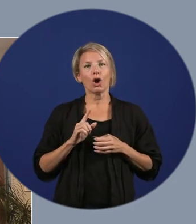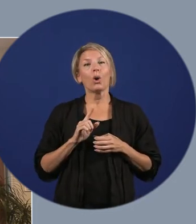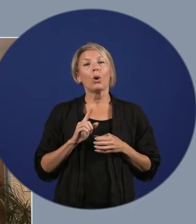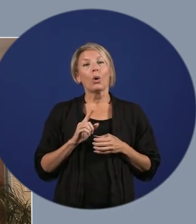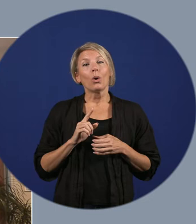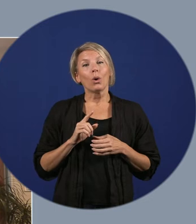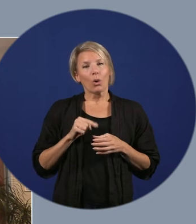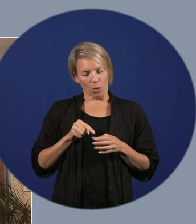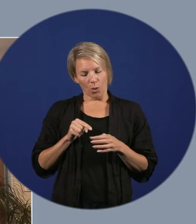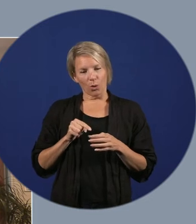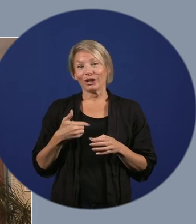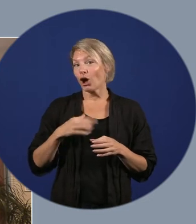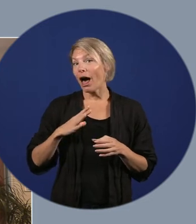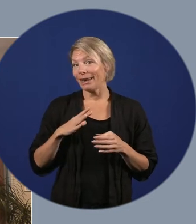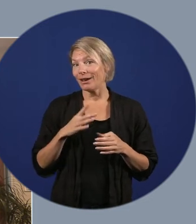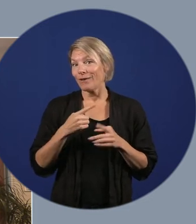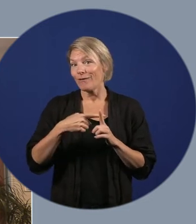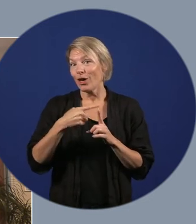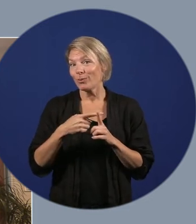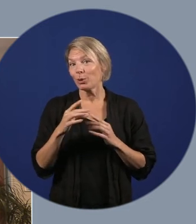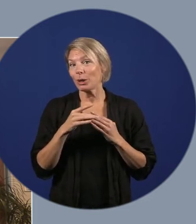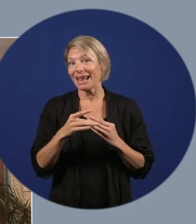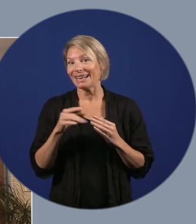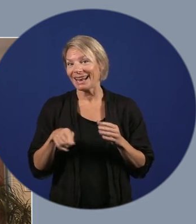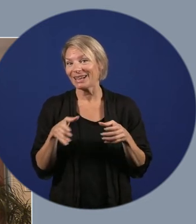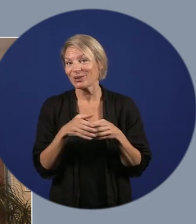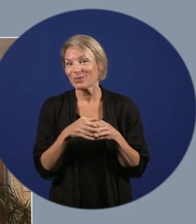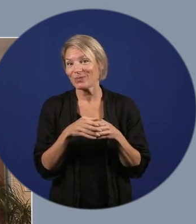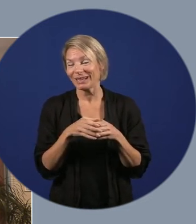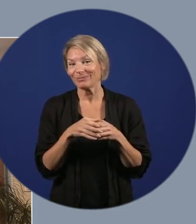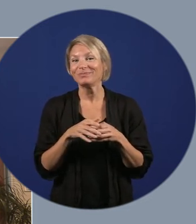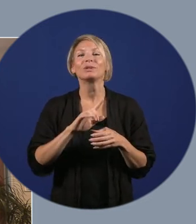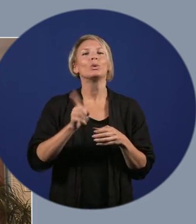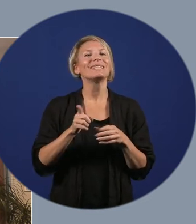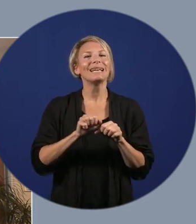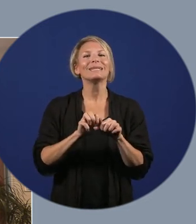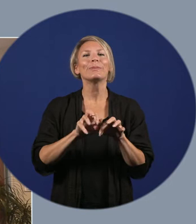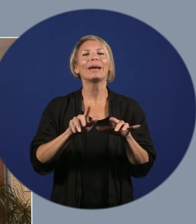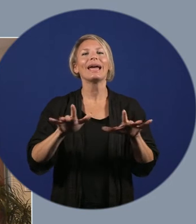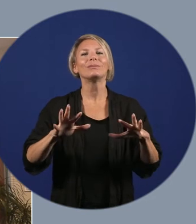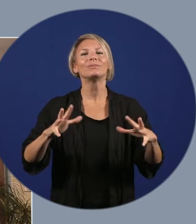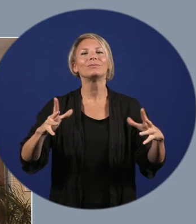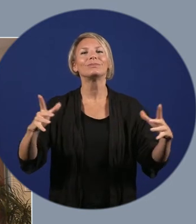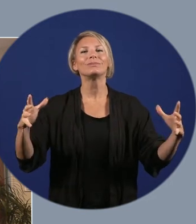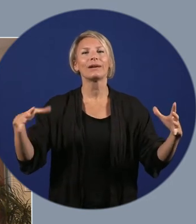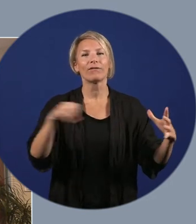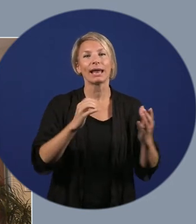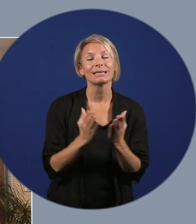hade förmånen att leda den gruppen inom ramen för första läraruppdraget. Och sen har det spridit sig och blivit förankrat på hela